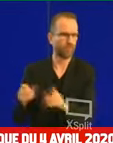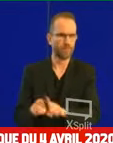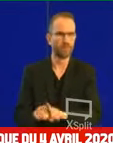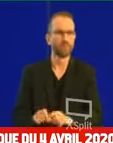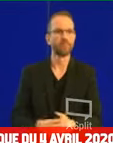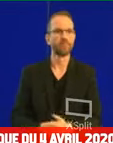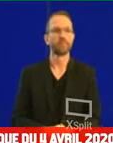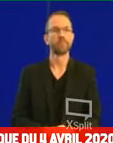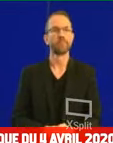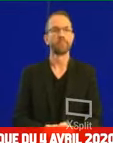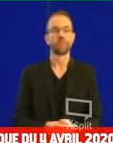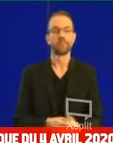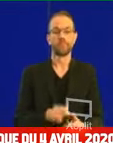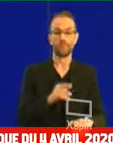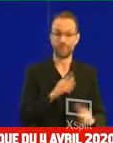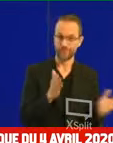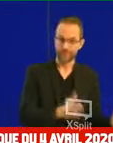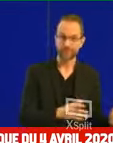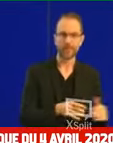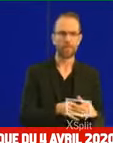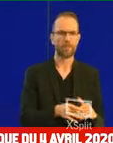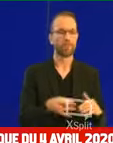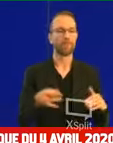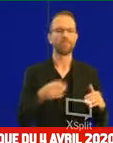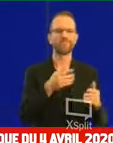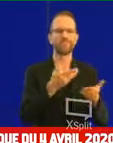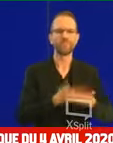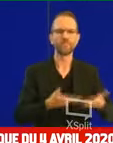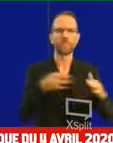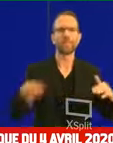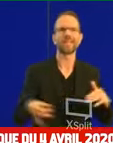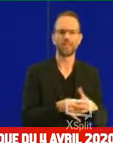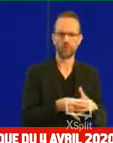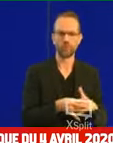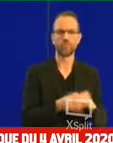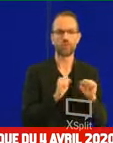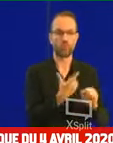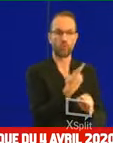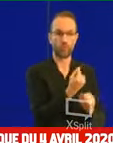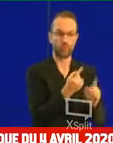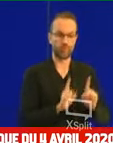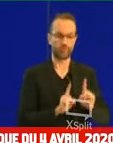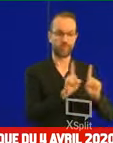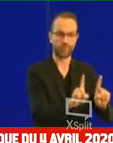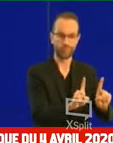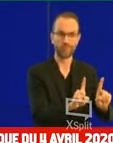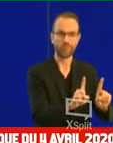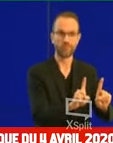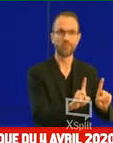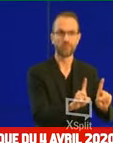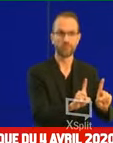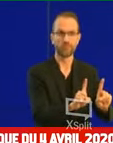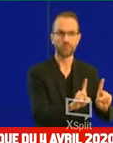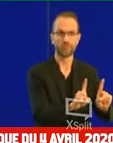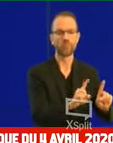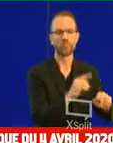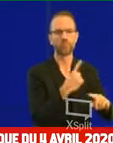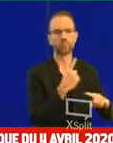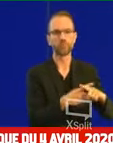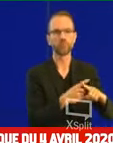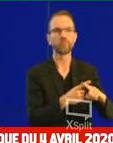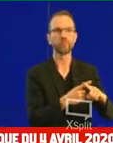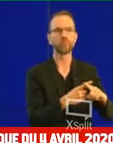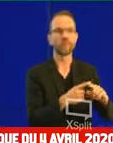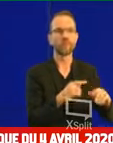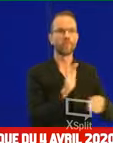du ministre du culte pour les mariages religieux les cérémonies funéraires bien sûr peuvent également et